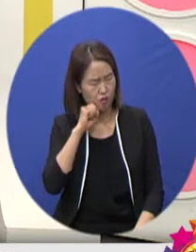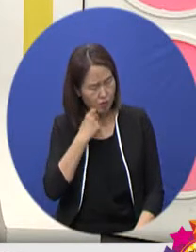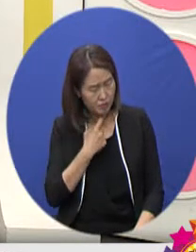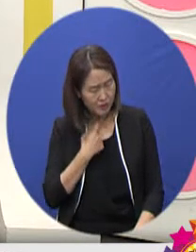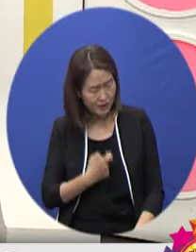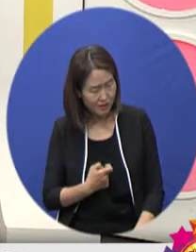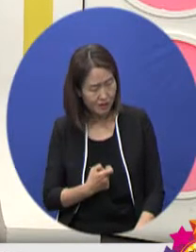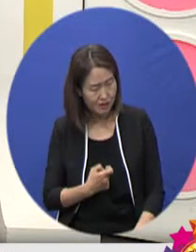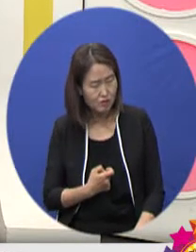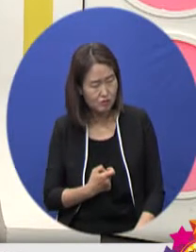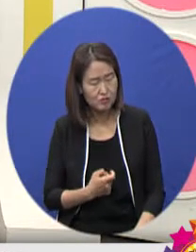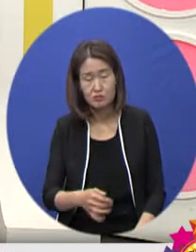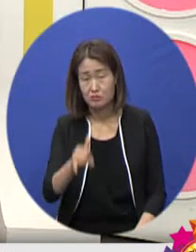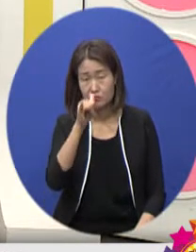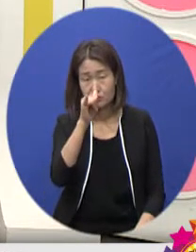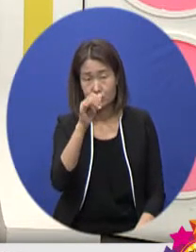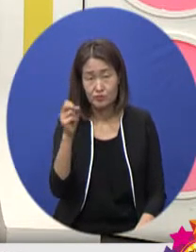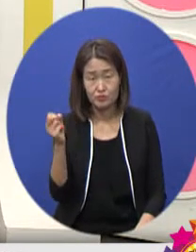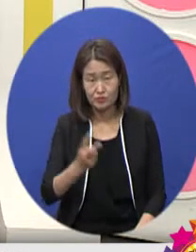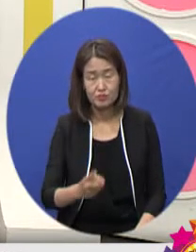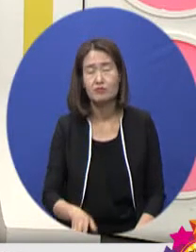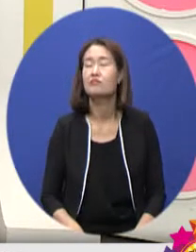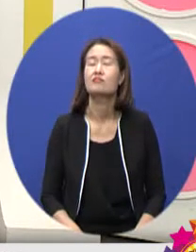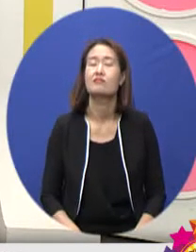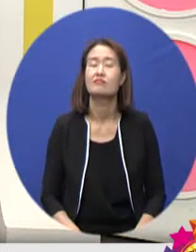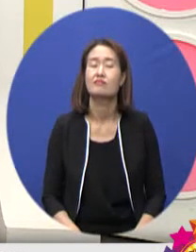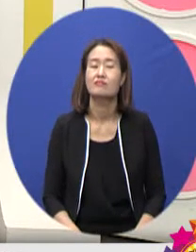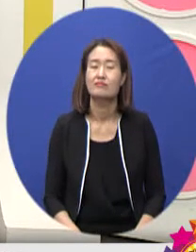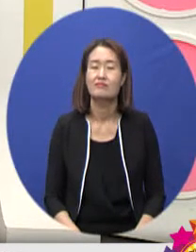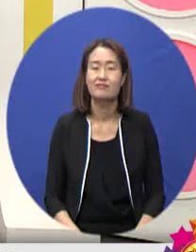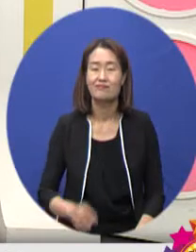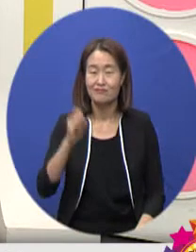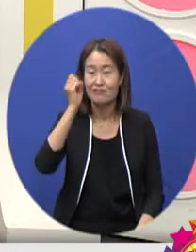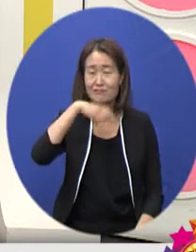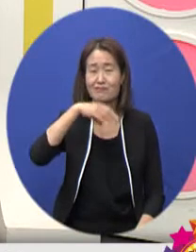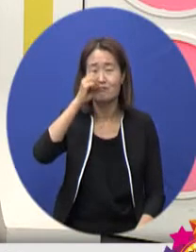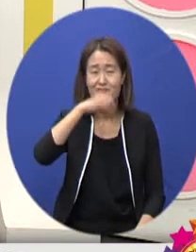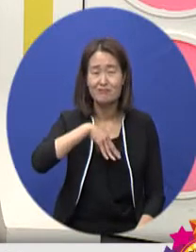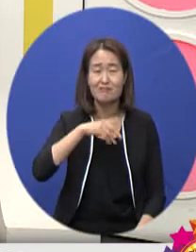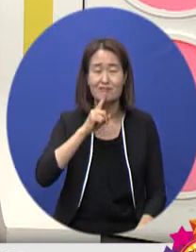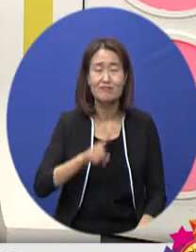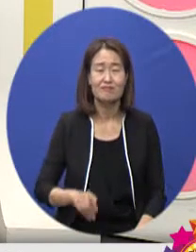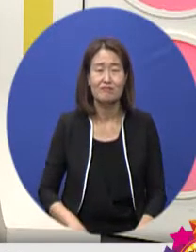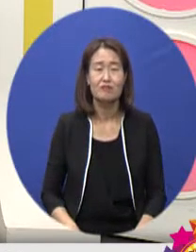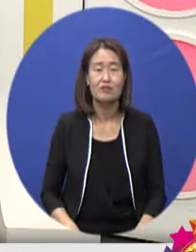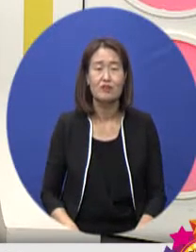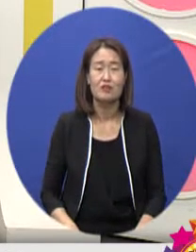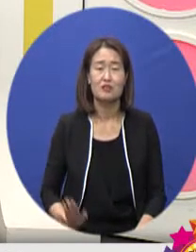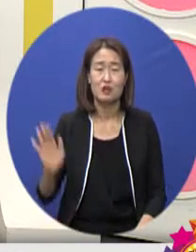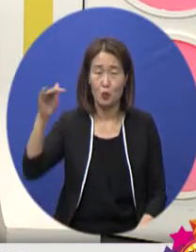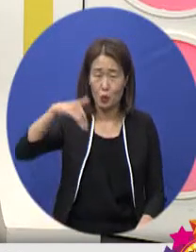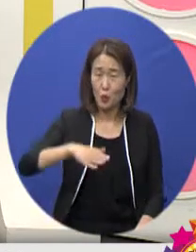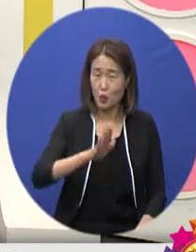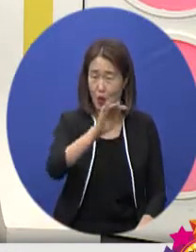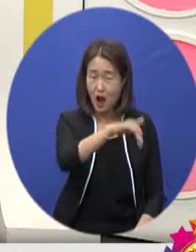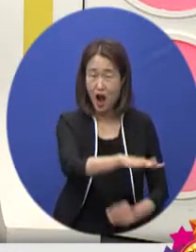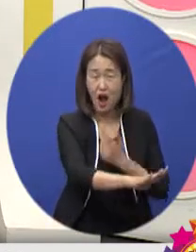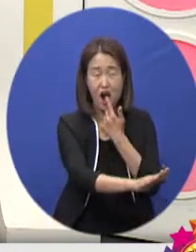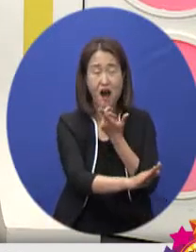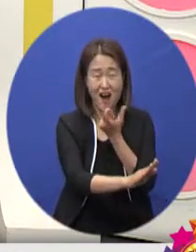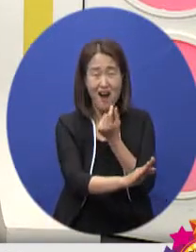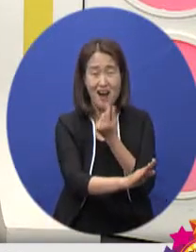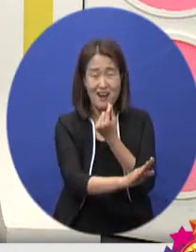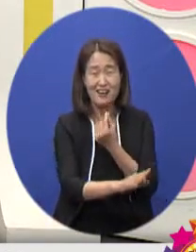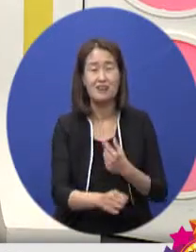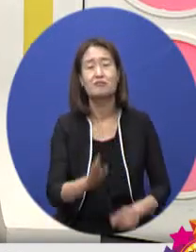좀 저거 했던 것도 있었고 그냥 그냥 그랬어요 그냥 그렇게 이렇게 곡절이 이렇게 있으셨구나. 네.